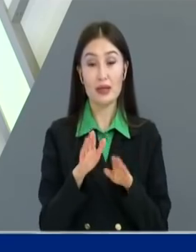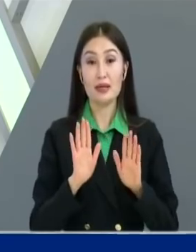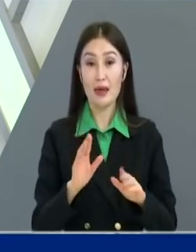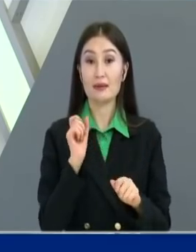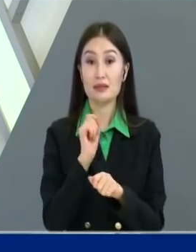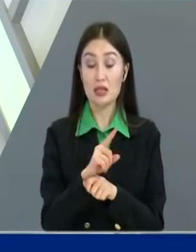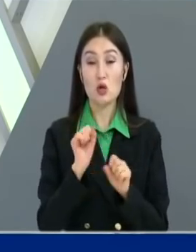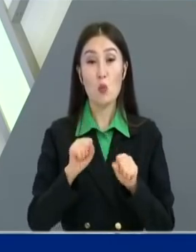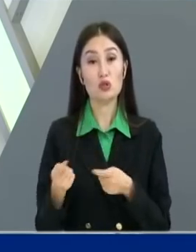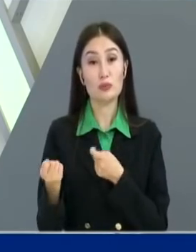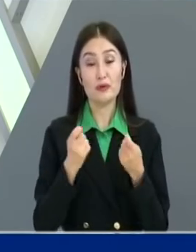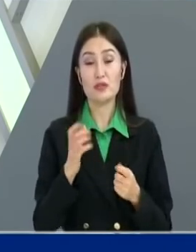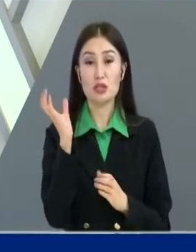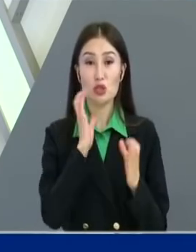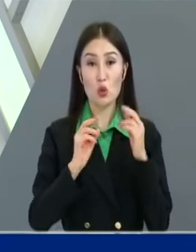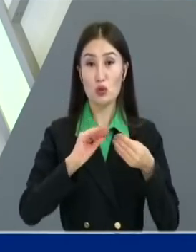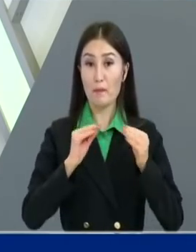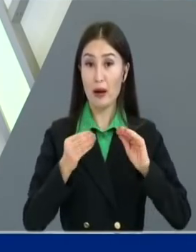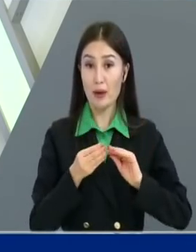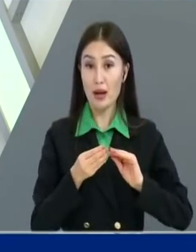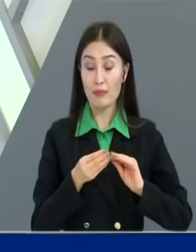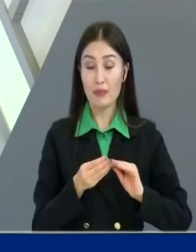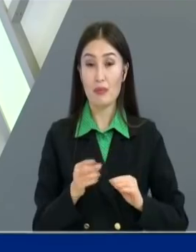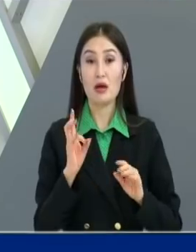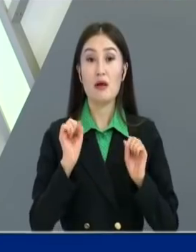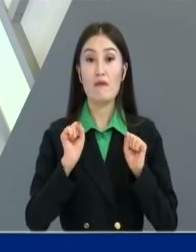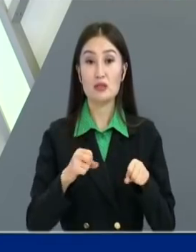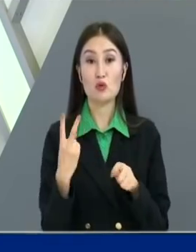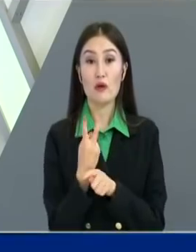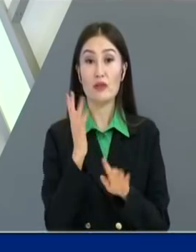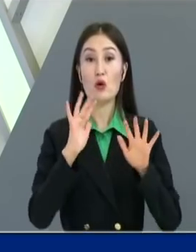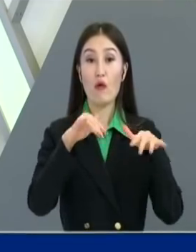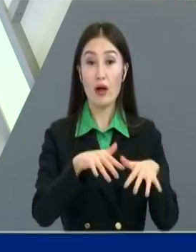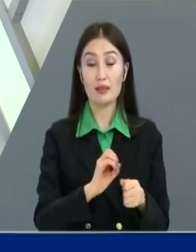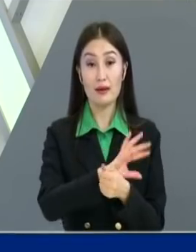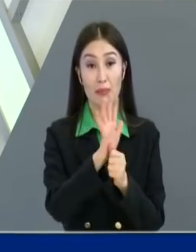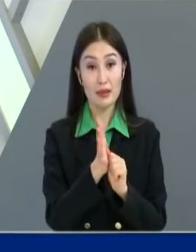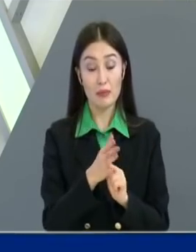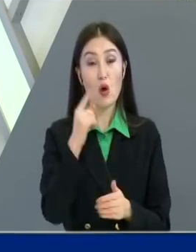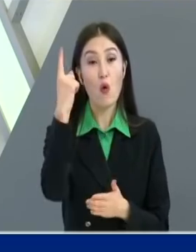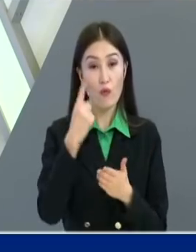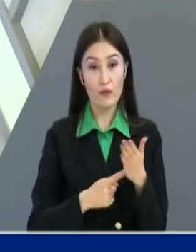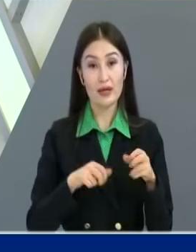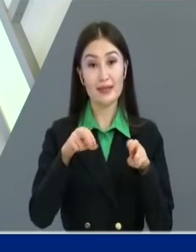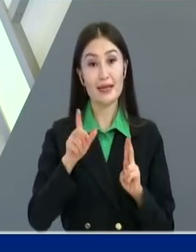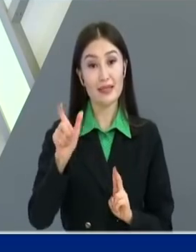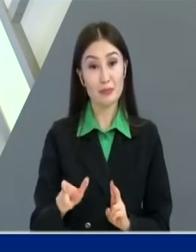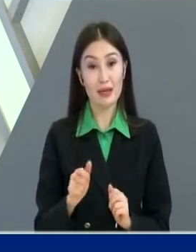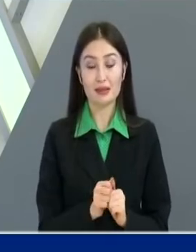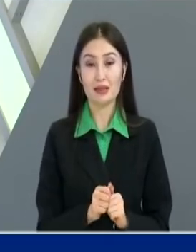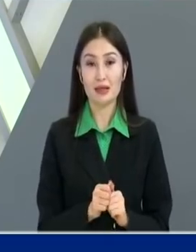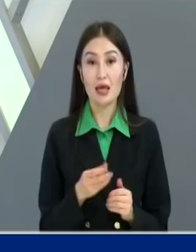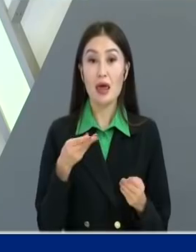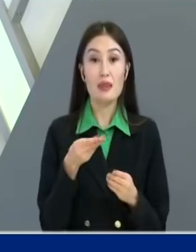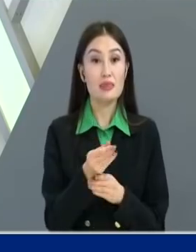задач может привести к серьезным проблемам, тем более на фоне возможной второй волны пандемии, уверены эксперты. Допустим,